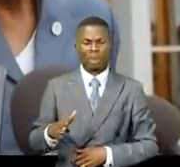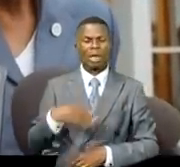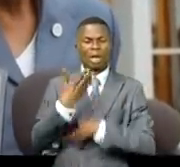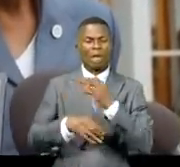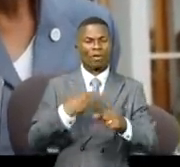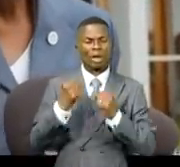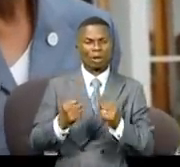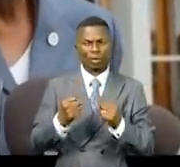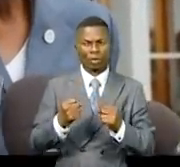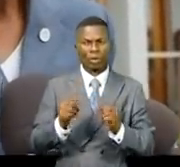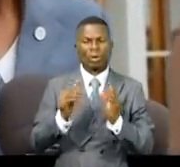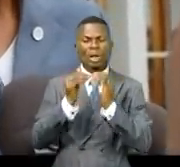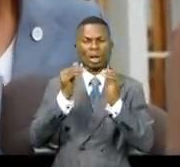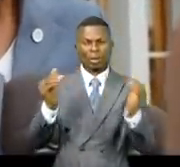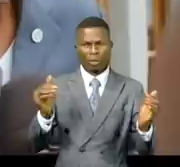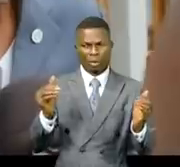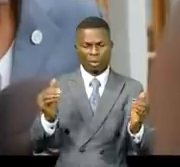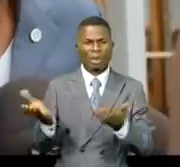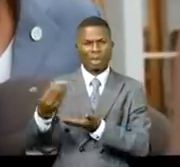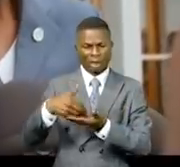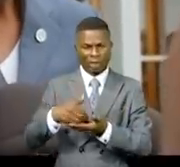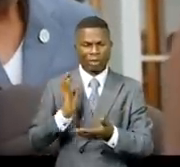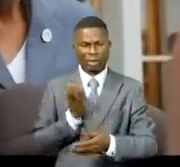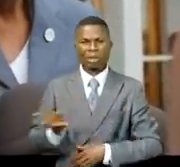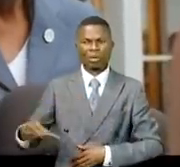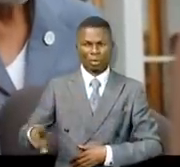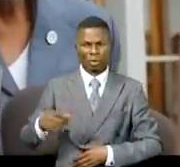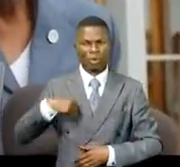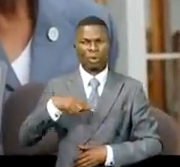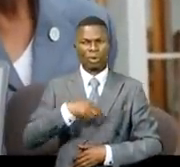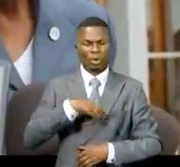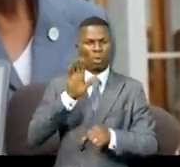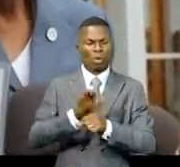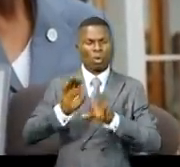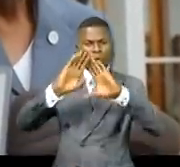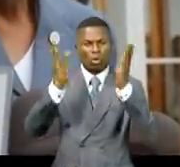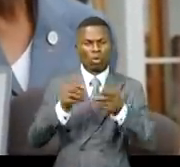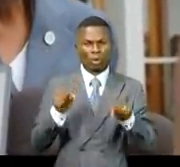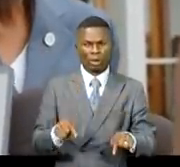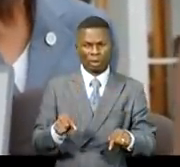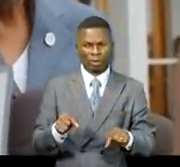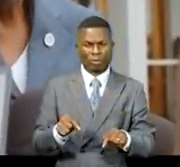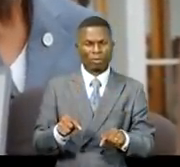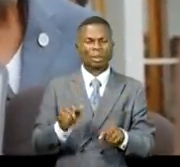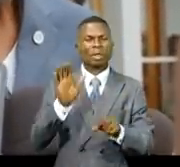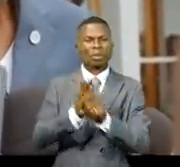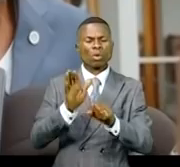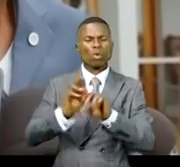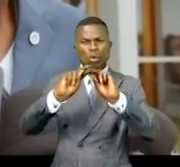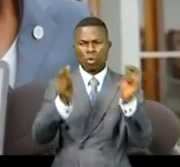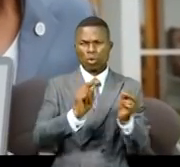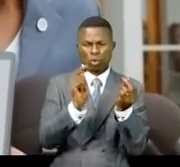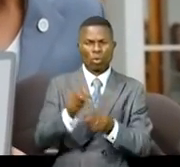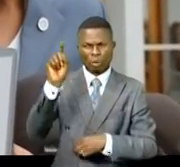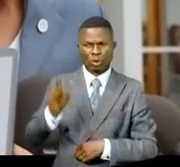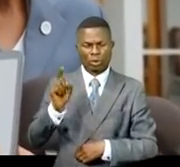que la cohésion revienne. Nous sommes plusieurs communautés, c'est une diversité qui doit